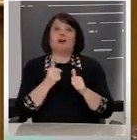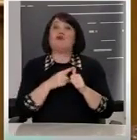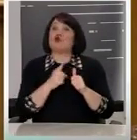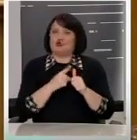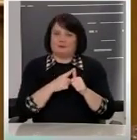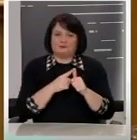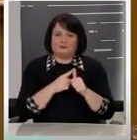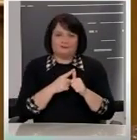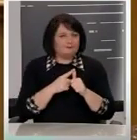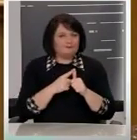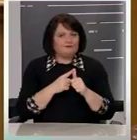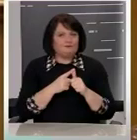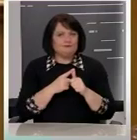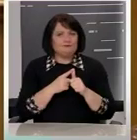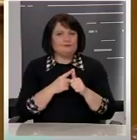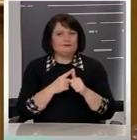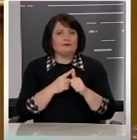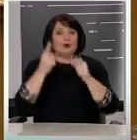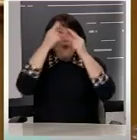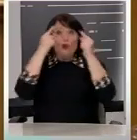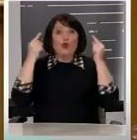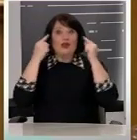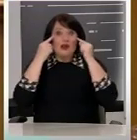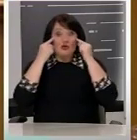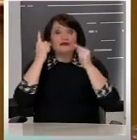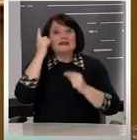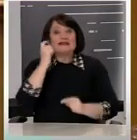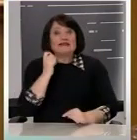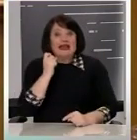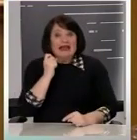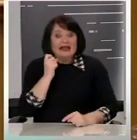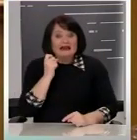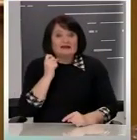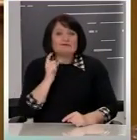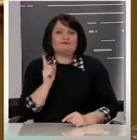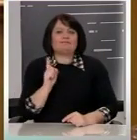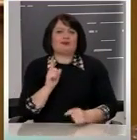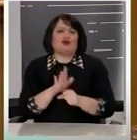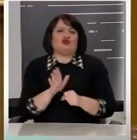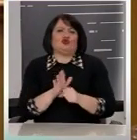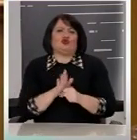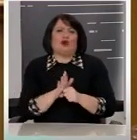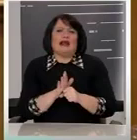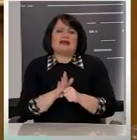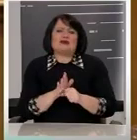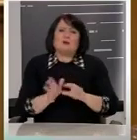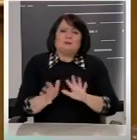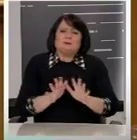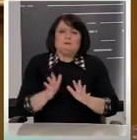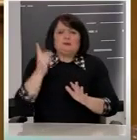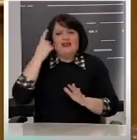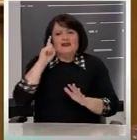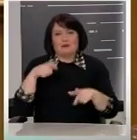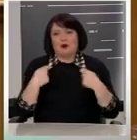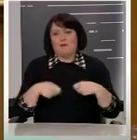Πρώτον, γιατί ο κύριος μας, όπως ξέρετε, δεν είχε πολύ μεγάλη συμπάθεια ή τουλάχιστον είχε μια αμφίσιμη σχέση με